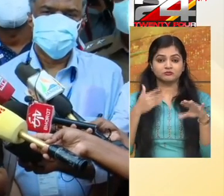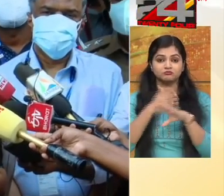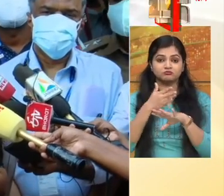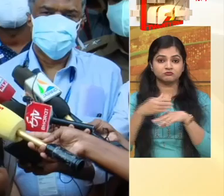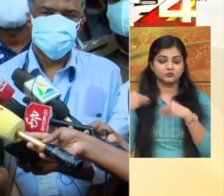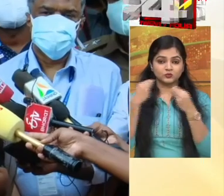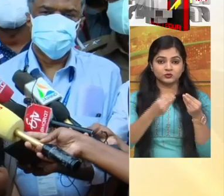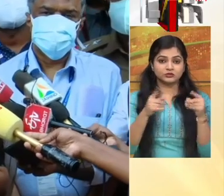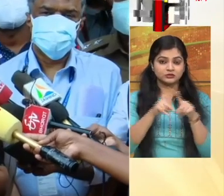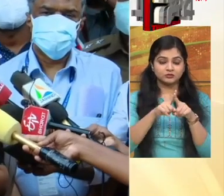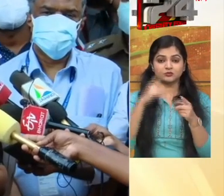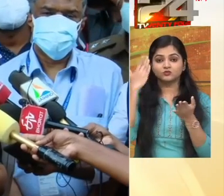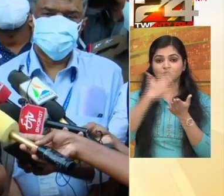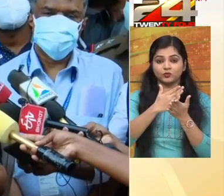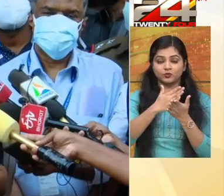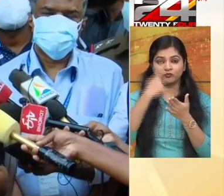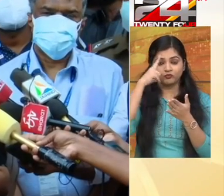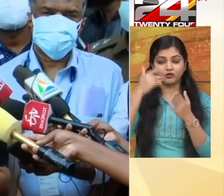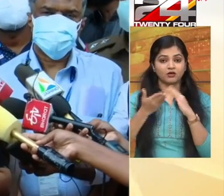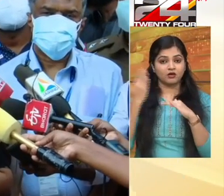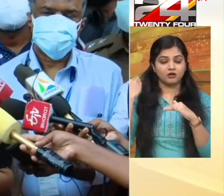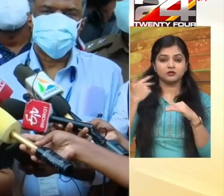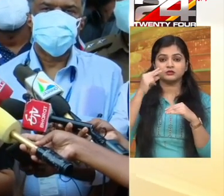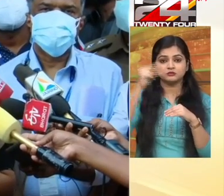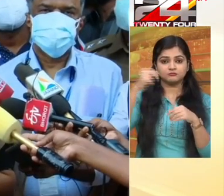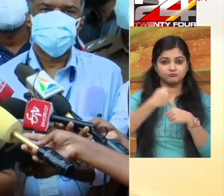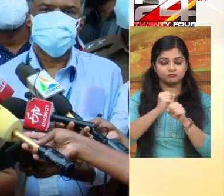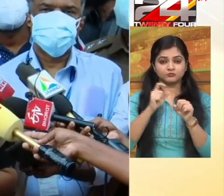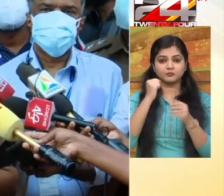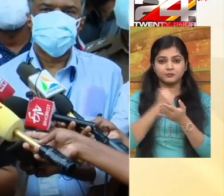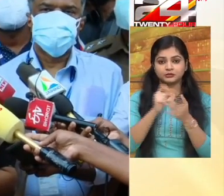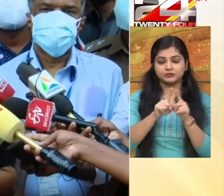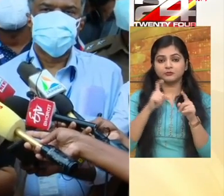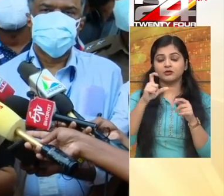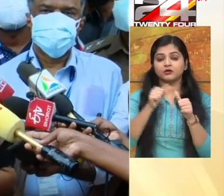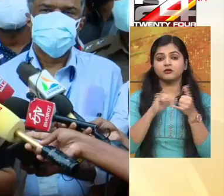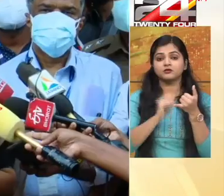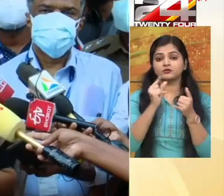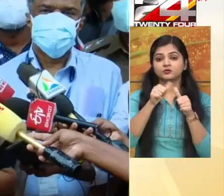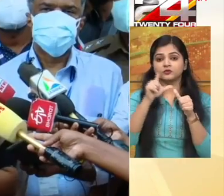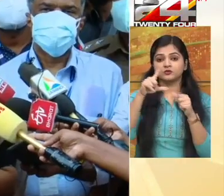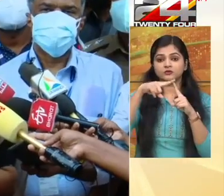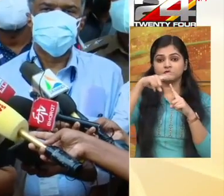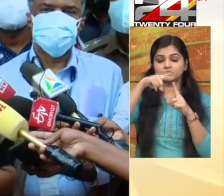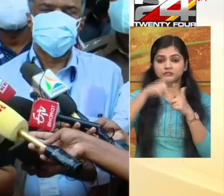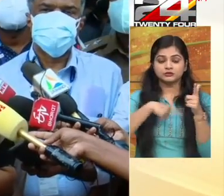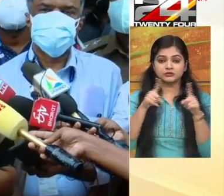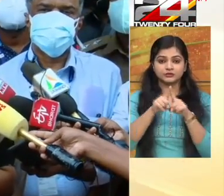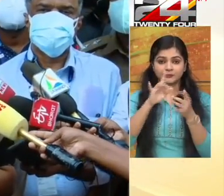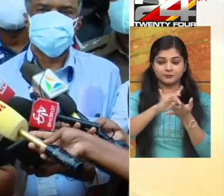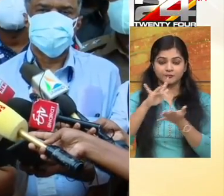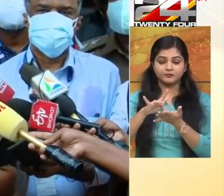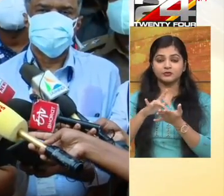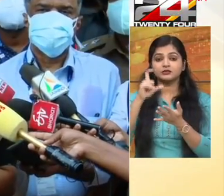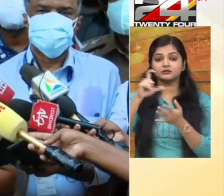ആക്രമണങ്ങൾ അത് തടയുന്നതിന് വേണ്ടിയും നേരത്തെ തന്നെ ഇത് തീരുമാനിച്ചിരുന്നു. നമ്മുടെ കാഷ്വാലിറ്റി അതുപോലെയുള്ള സ്ഥലങ്ങളിൽ ഈ